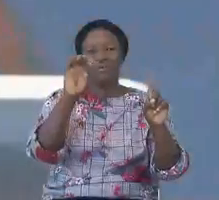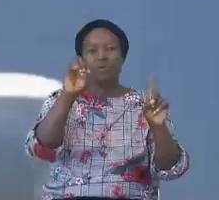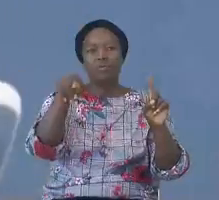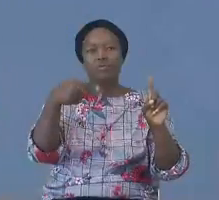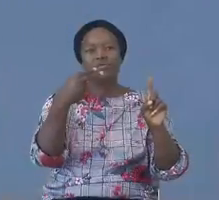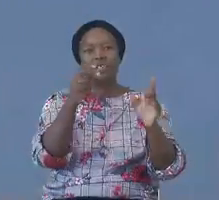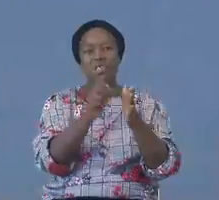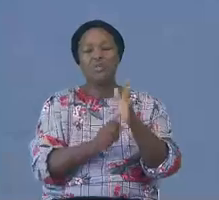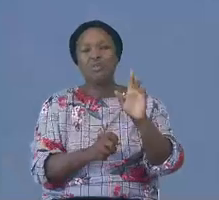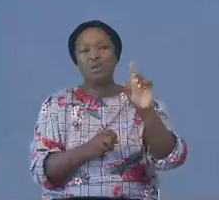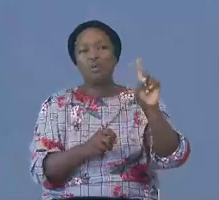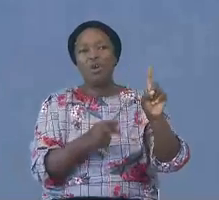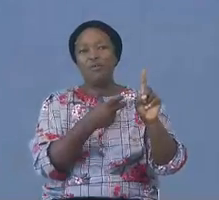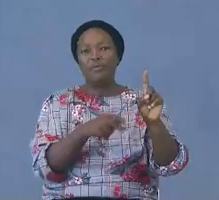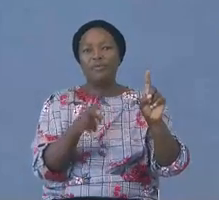Éphésiens 1,